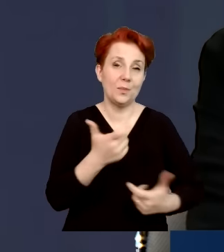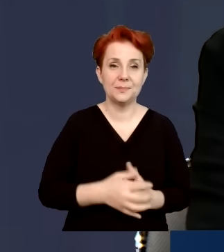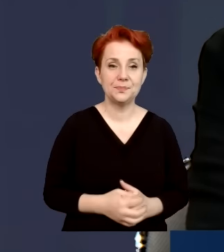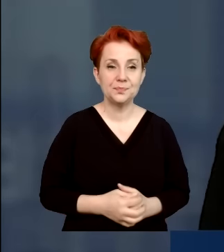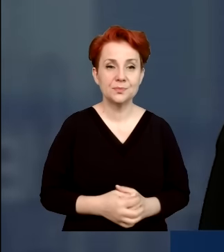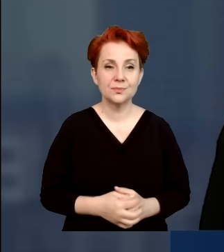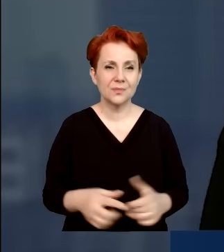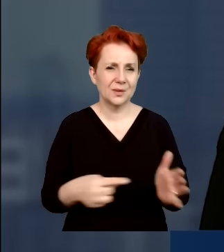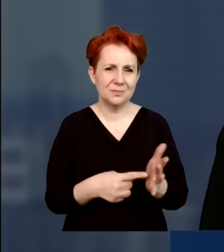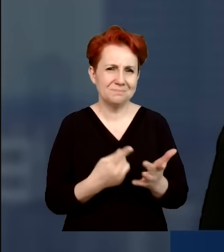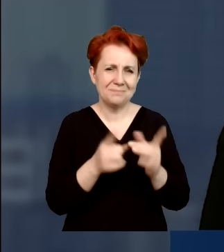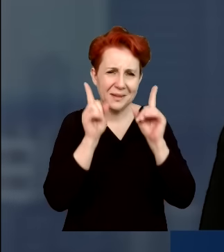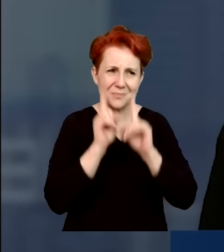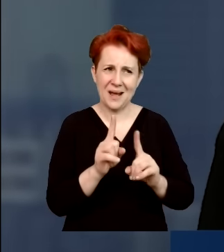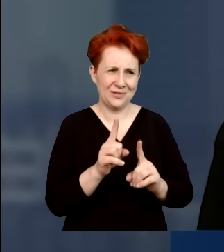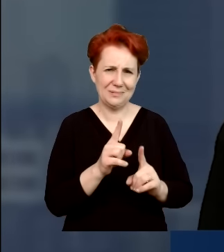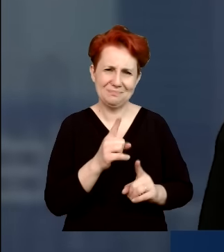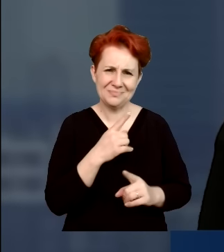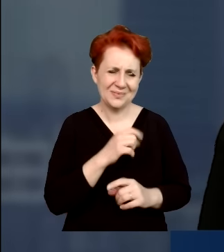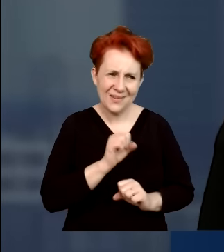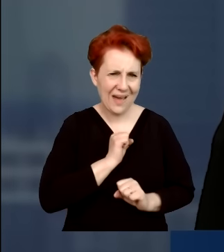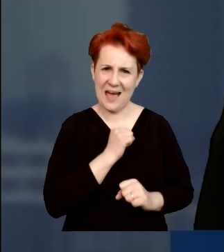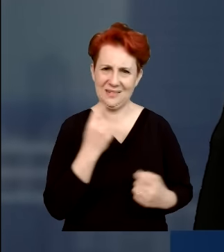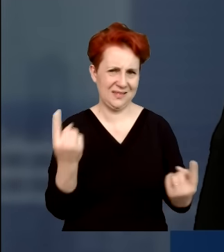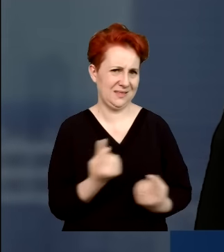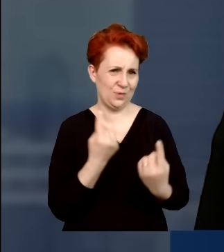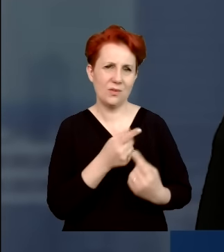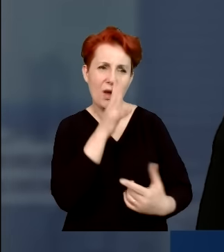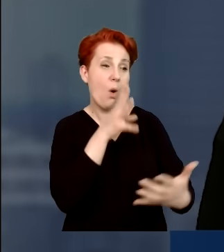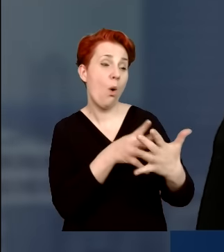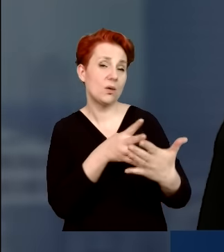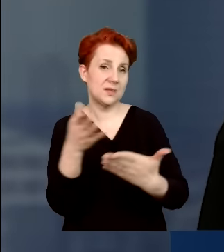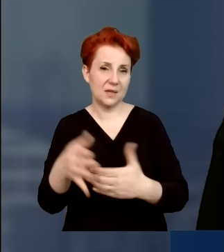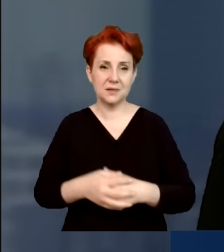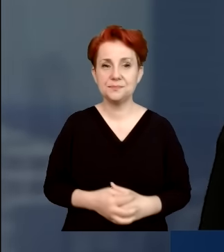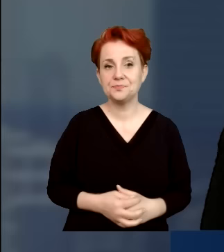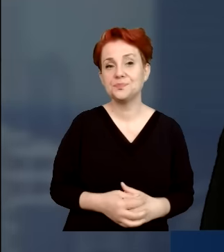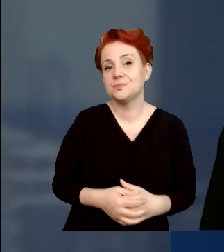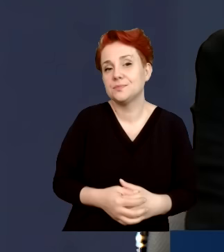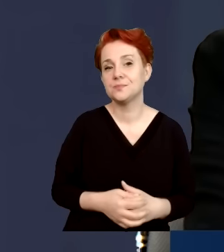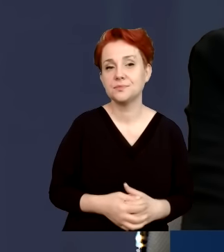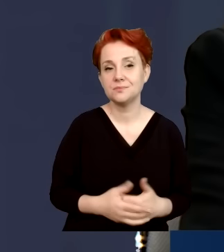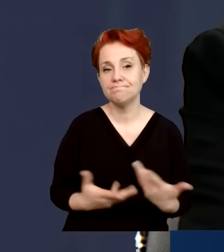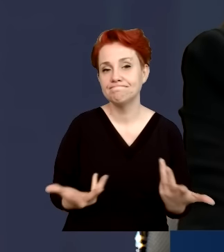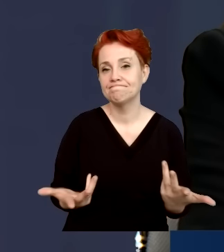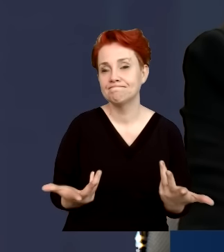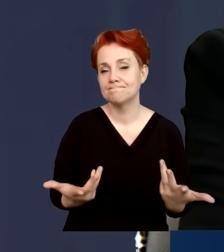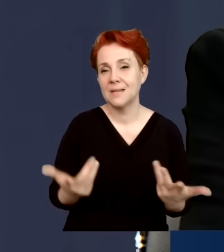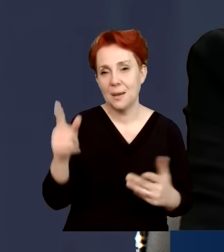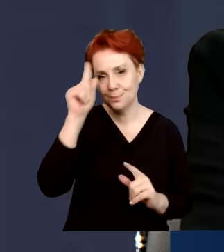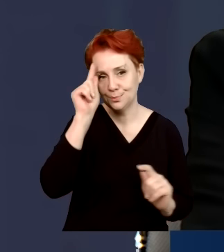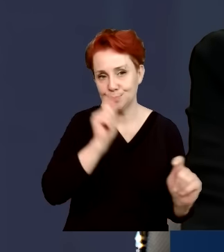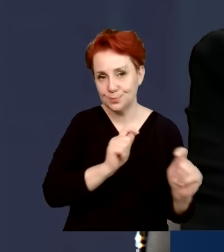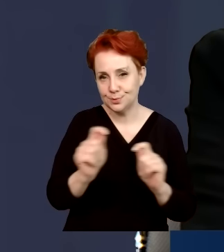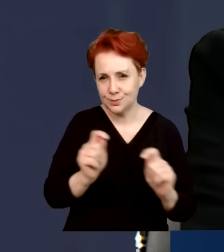mocno niesmaczne igrzyska, panie pośle. Jak pan je ocenia? Są niesmaczne. Czy, nie, przypomnę jednak, że i